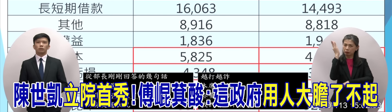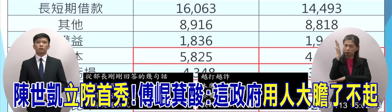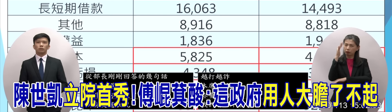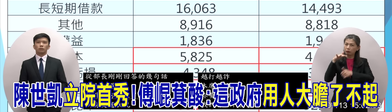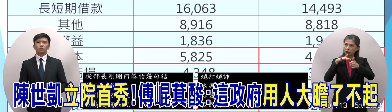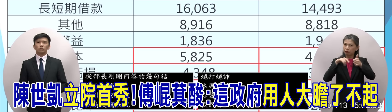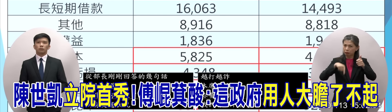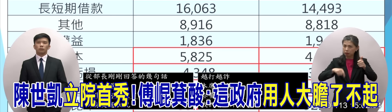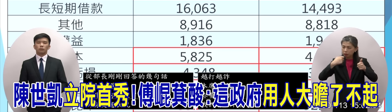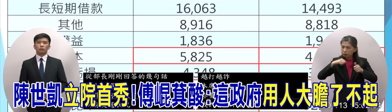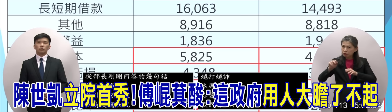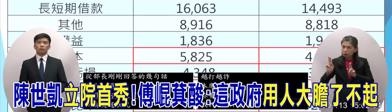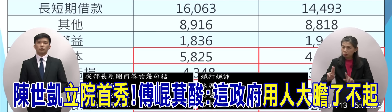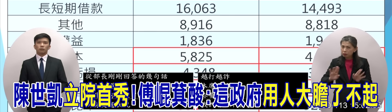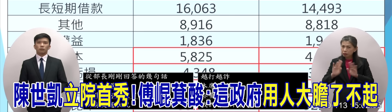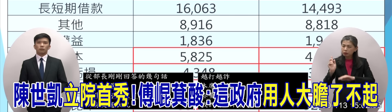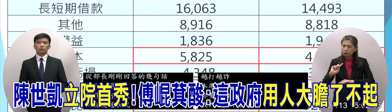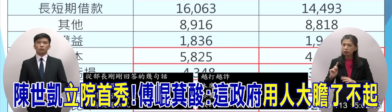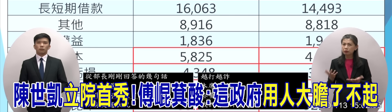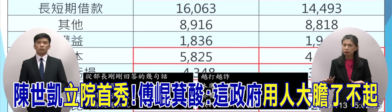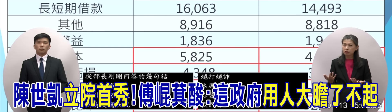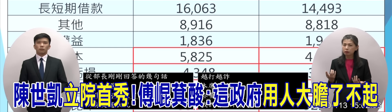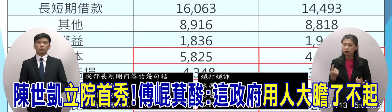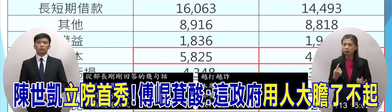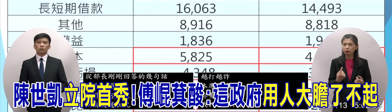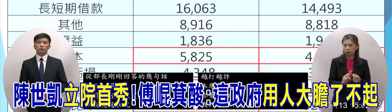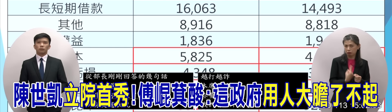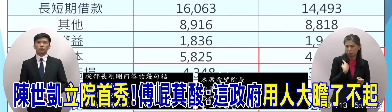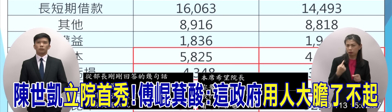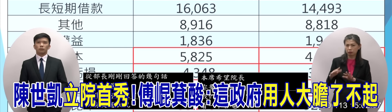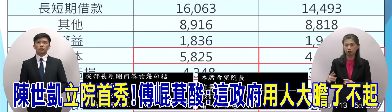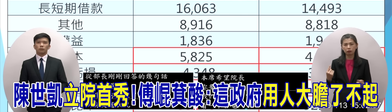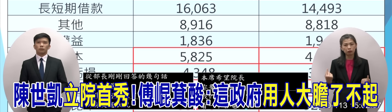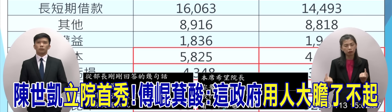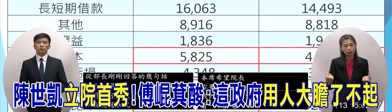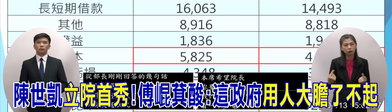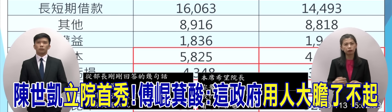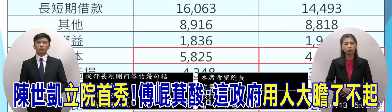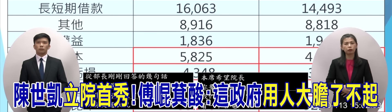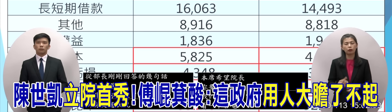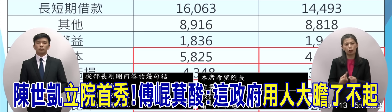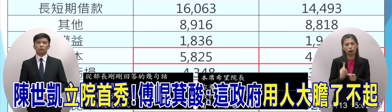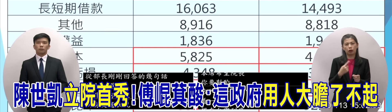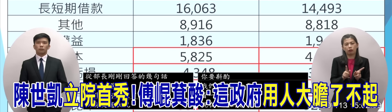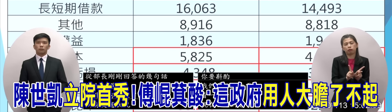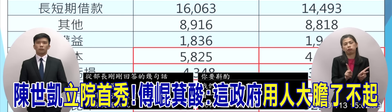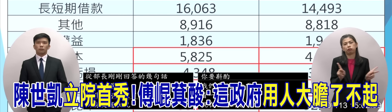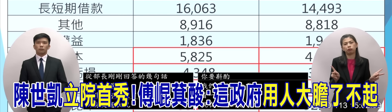况，就看今年跟去年。去年的负债